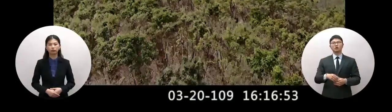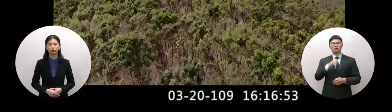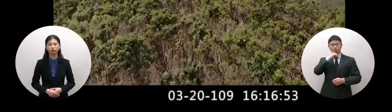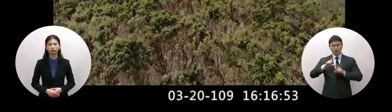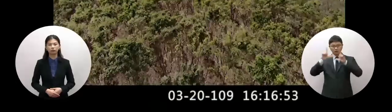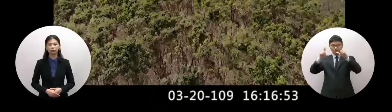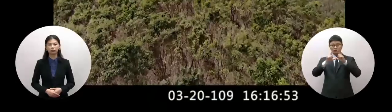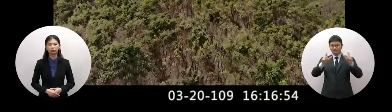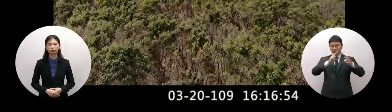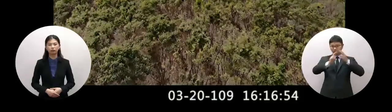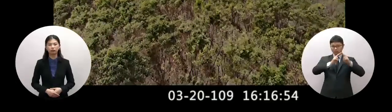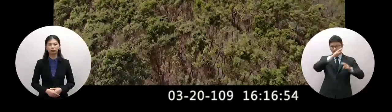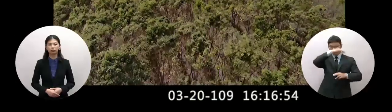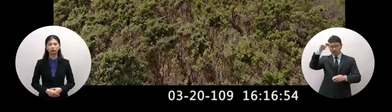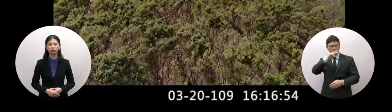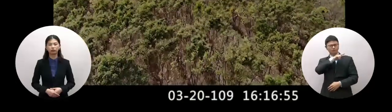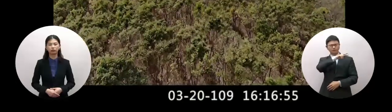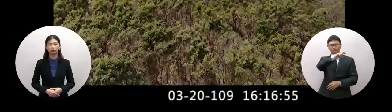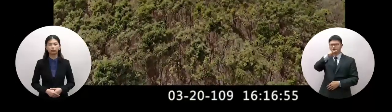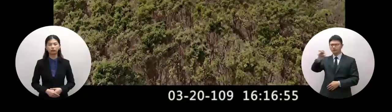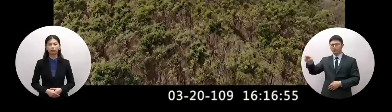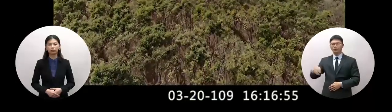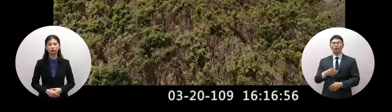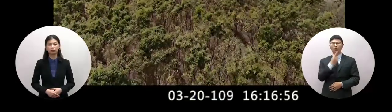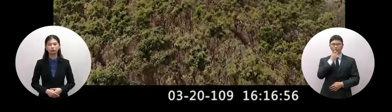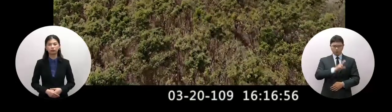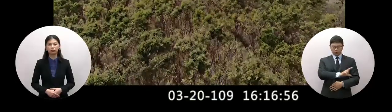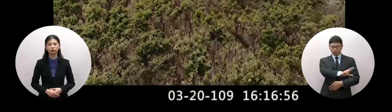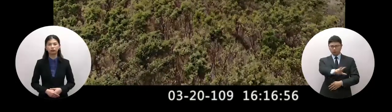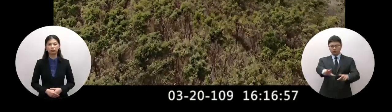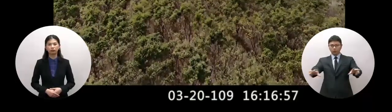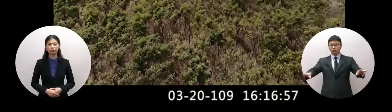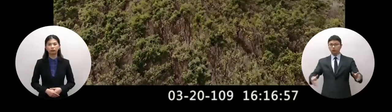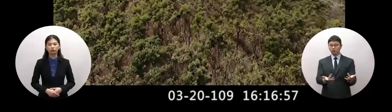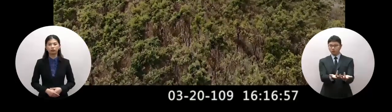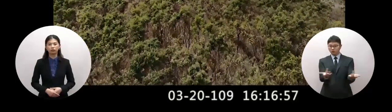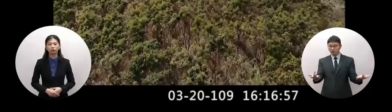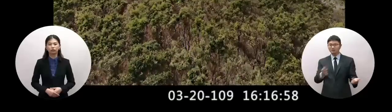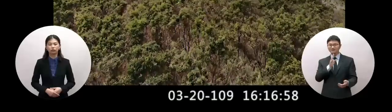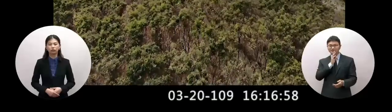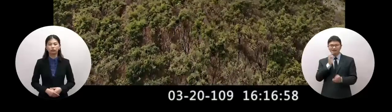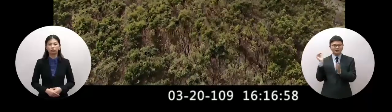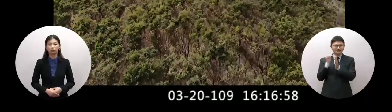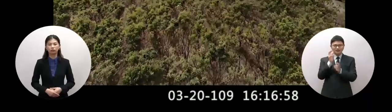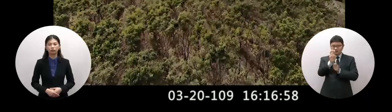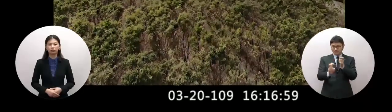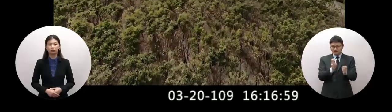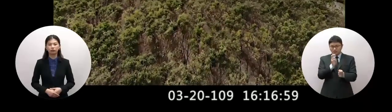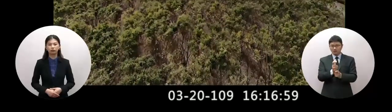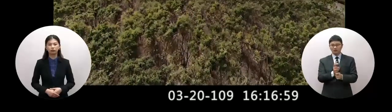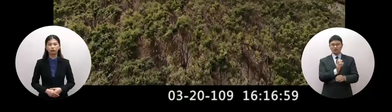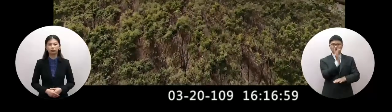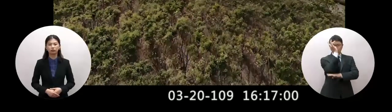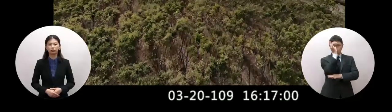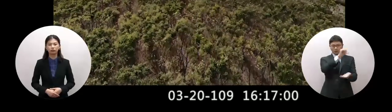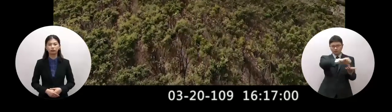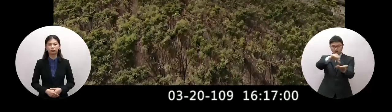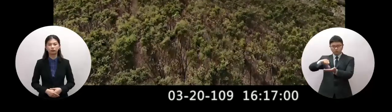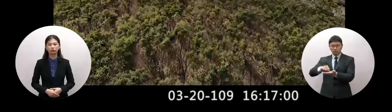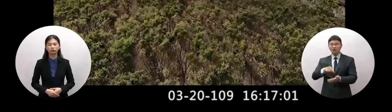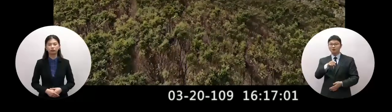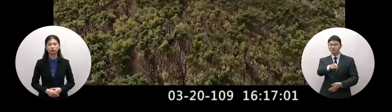遥望，绿意遍布平原，这些都是我们近20年的平地造林的成果。我们看一下，这